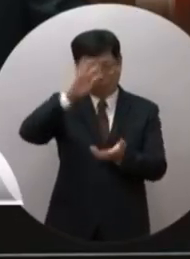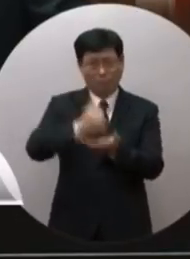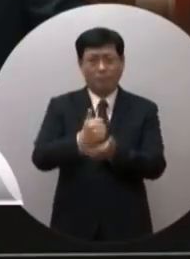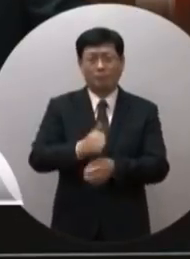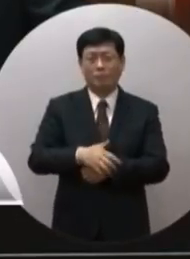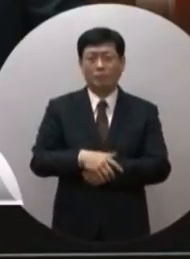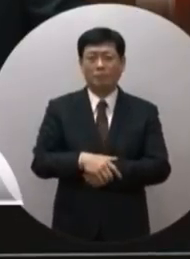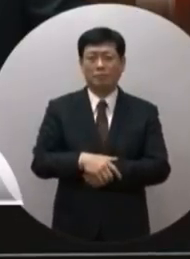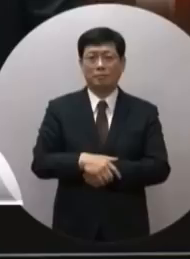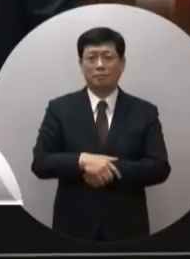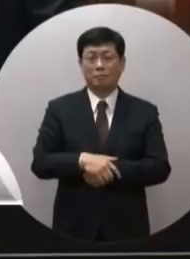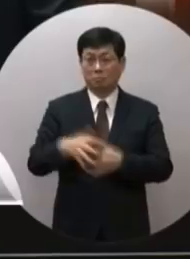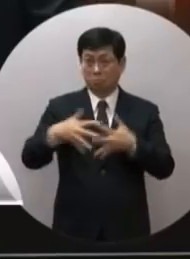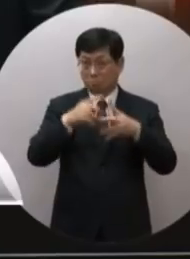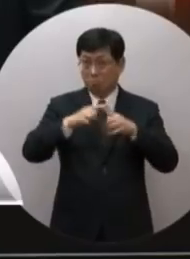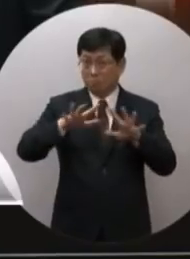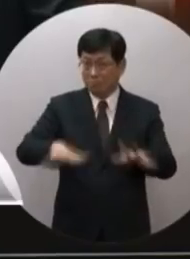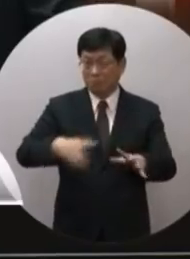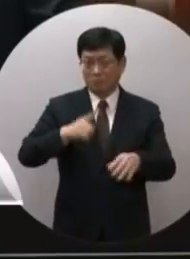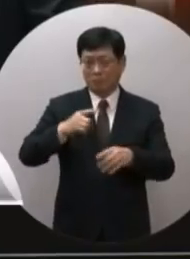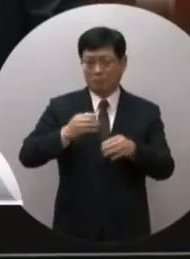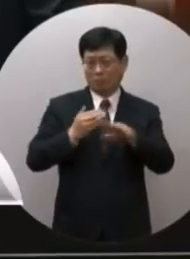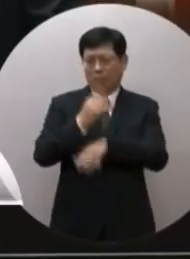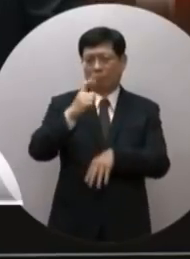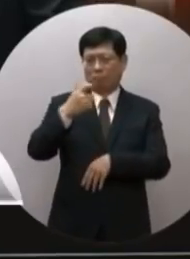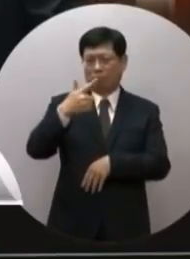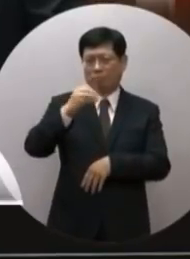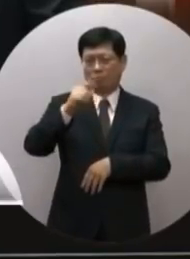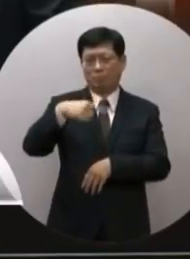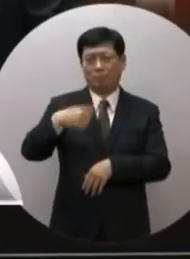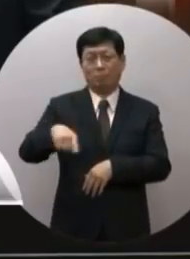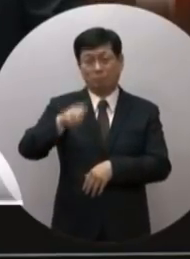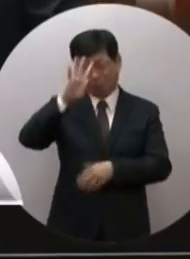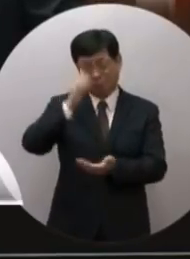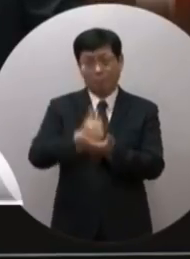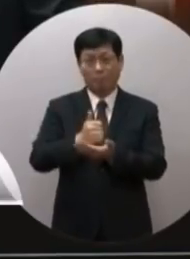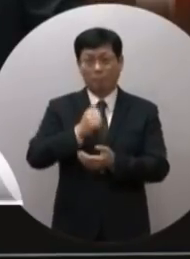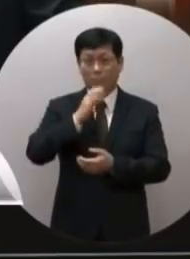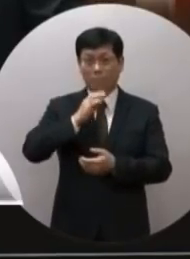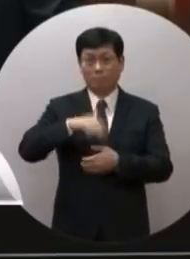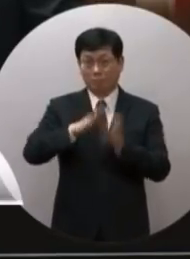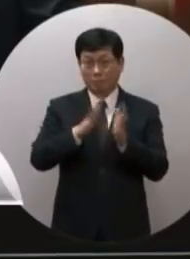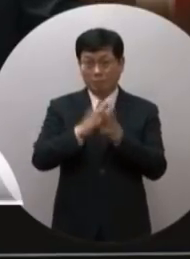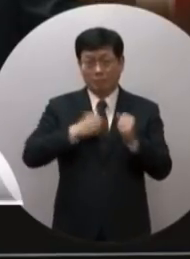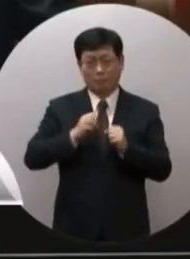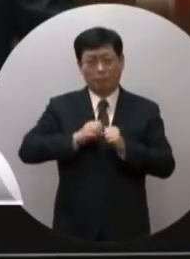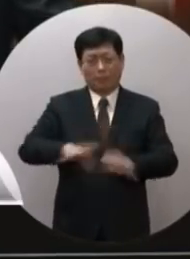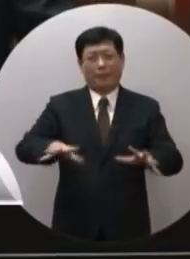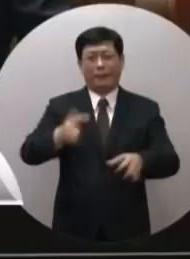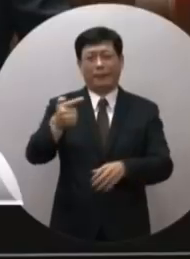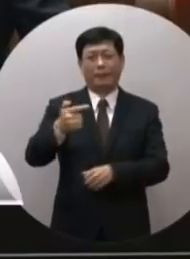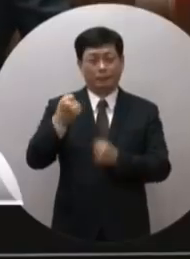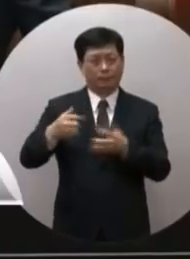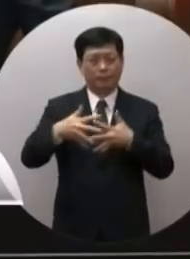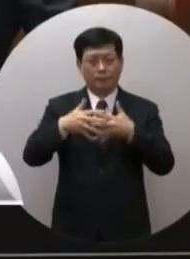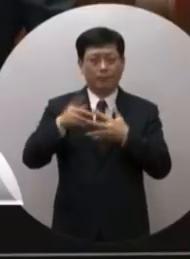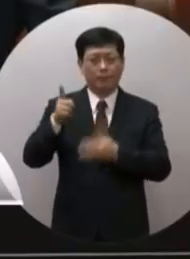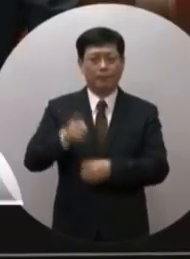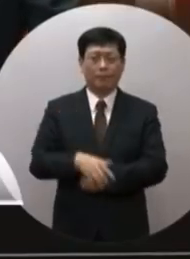诊，美国现在已经16万人，全面集中的大爆发在美